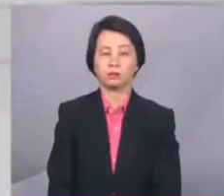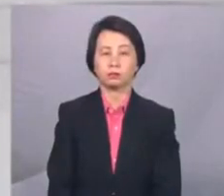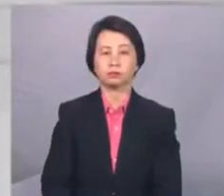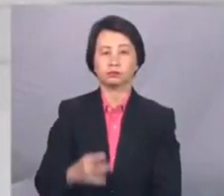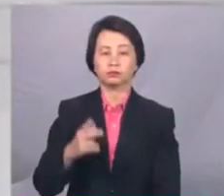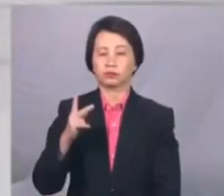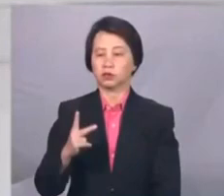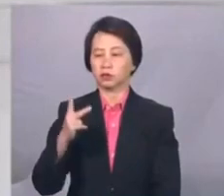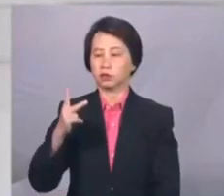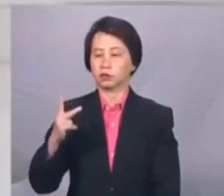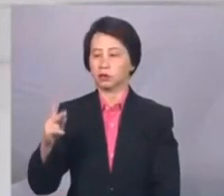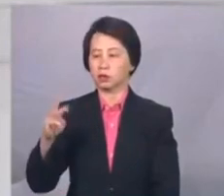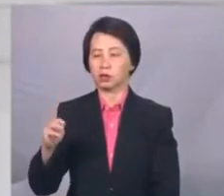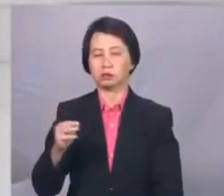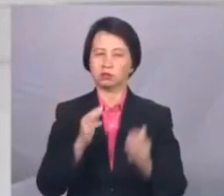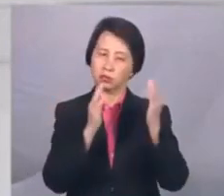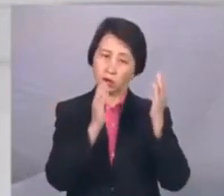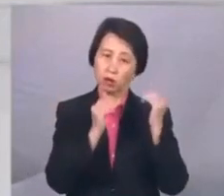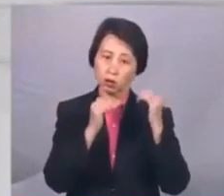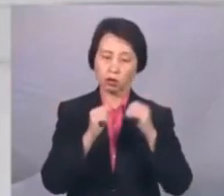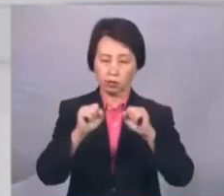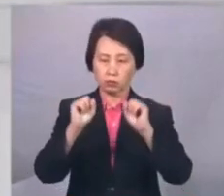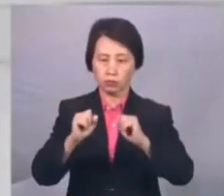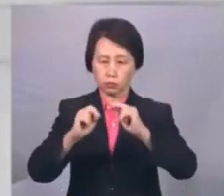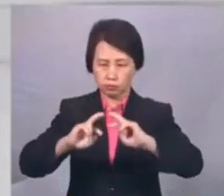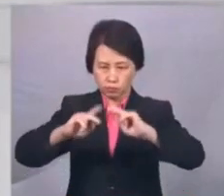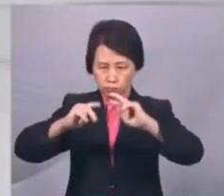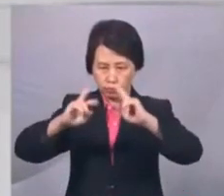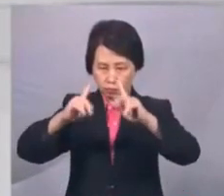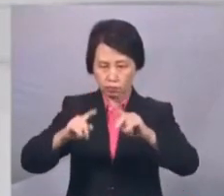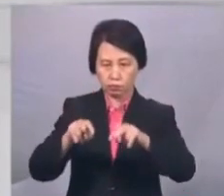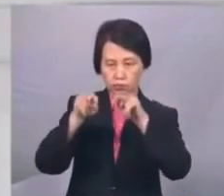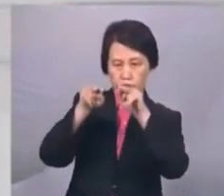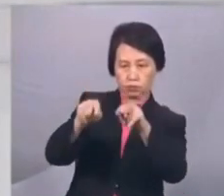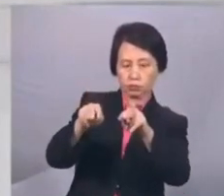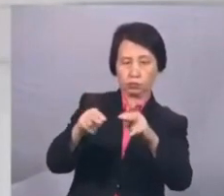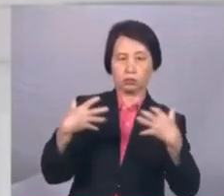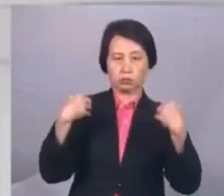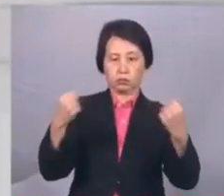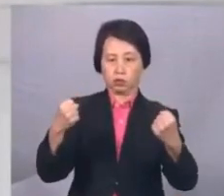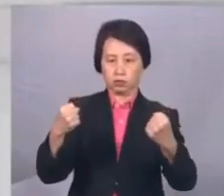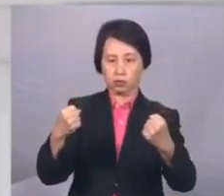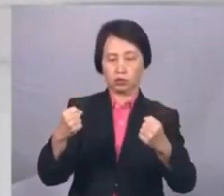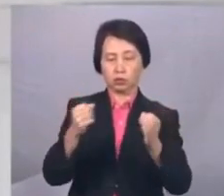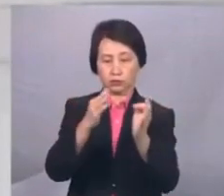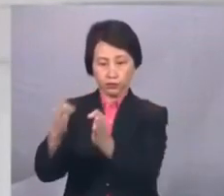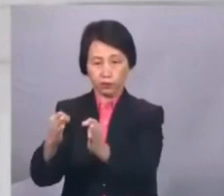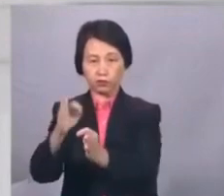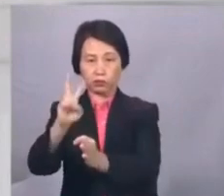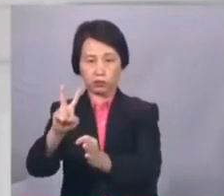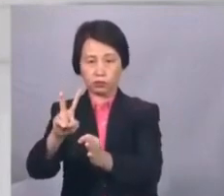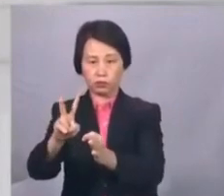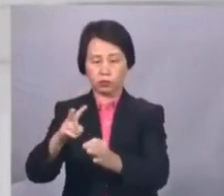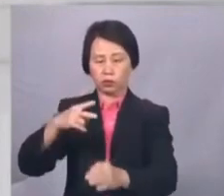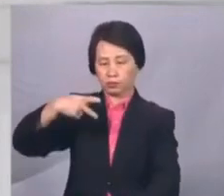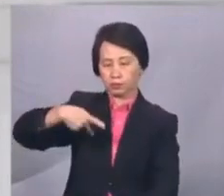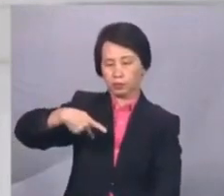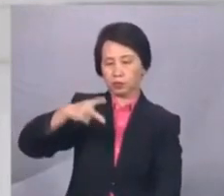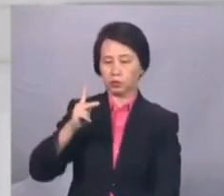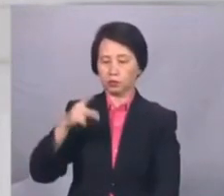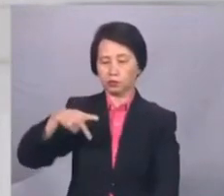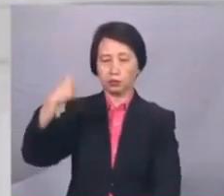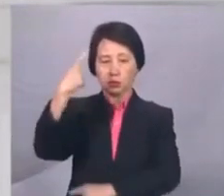Kementerian Kesehatan berharap dapat mempertingkat strategi pemantauan kesehatan yang masuk fase kedua perintah kawanan